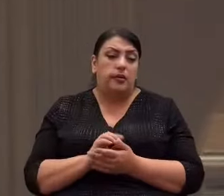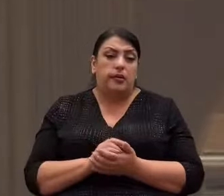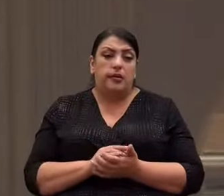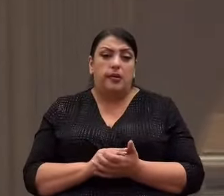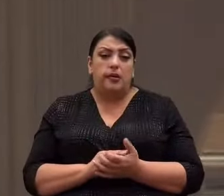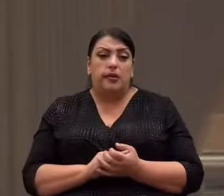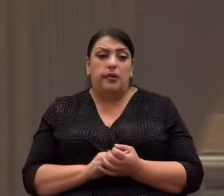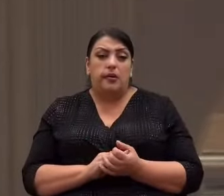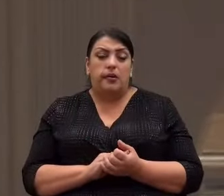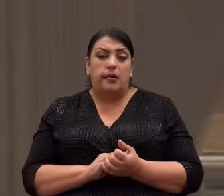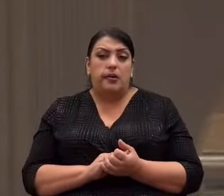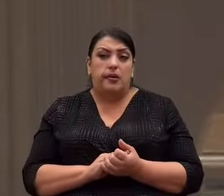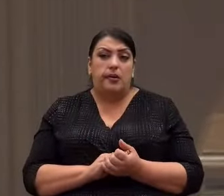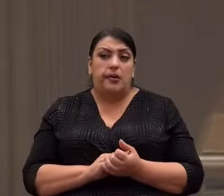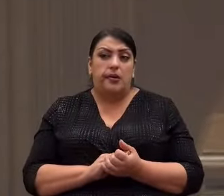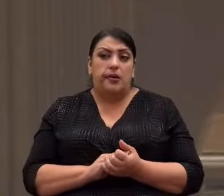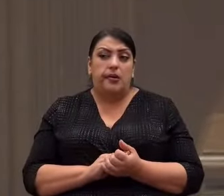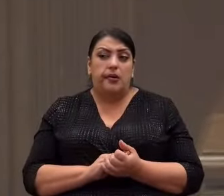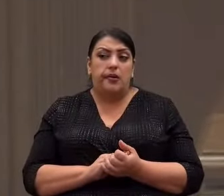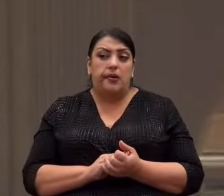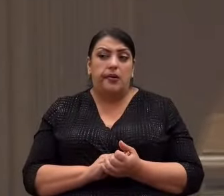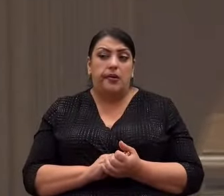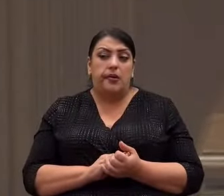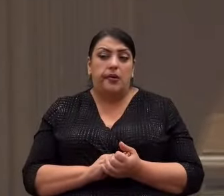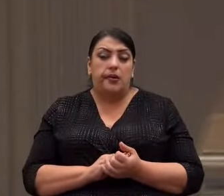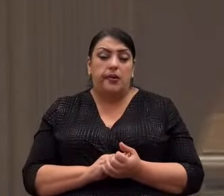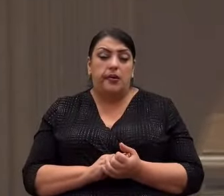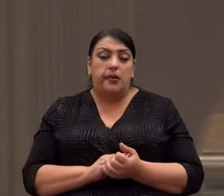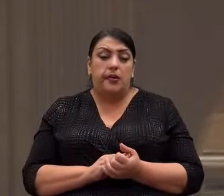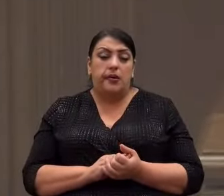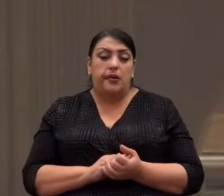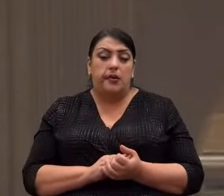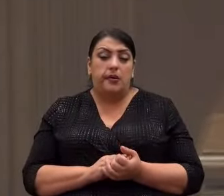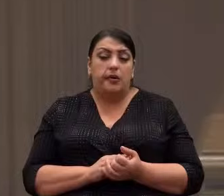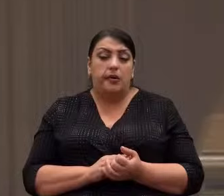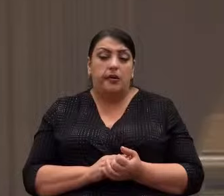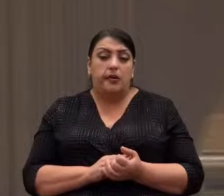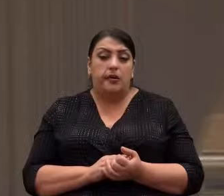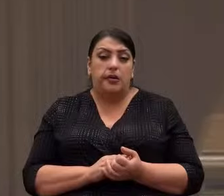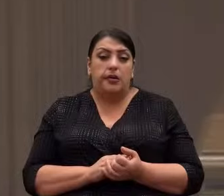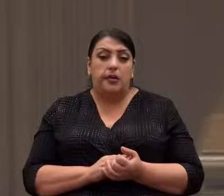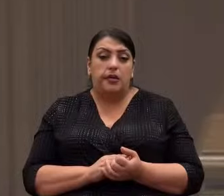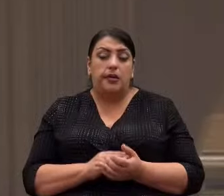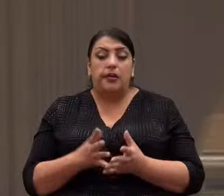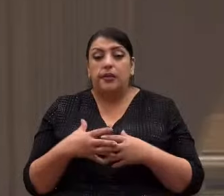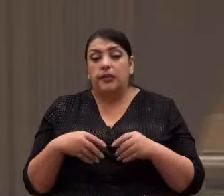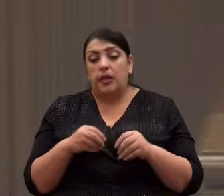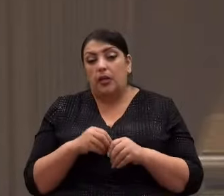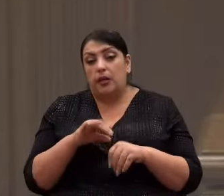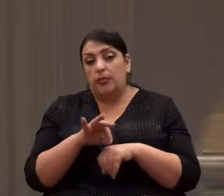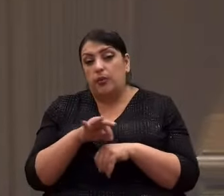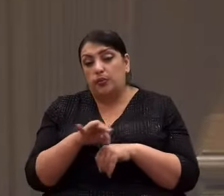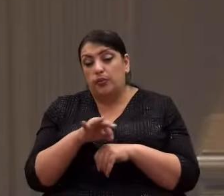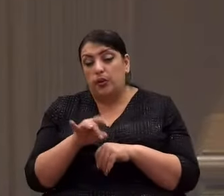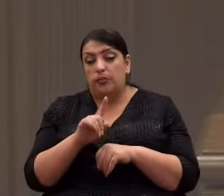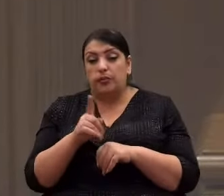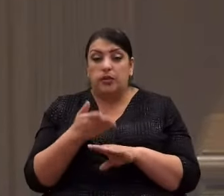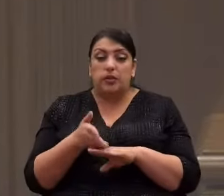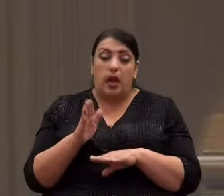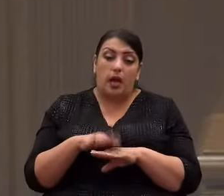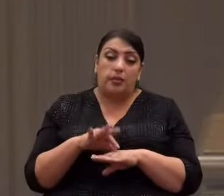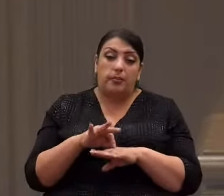եւ ինչ որ միջանձնային հարաբերությունների հետ կապված խոսքը իհարկե ընտանեկան բռնությանը չի վերաբերվում կամ ծանր